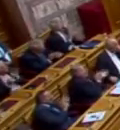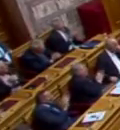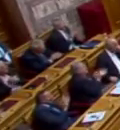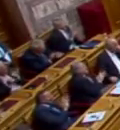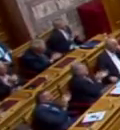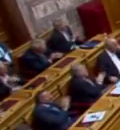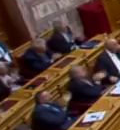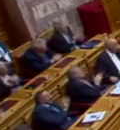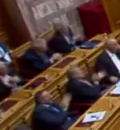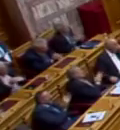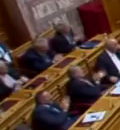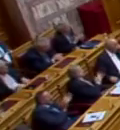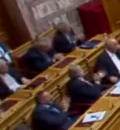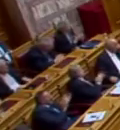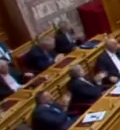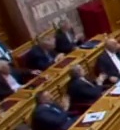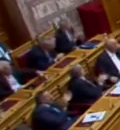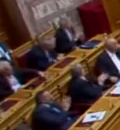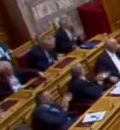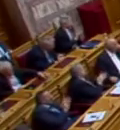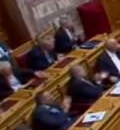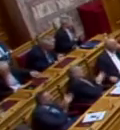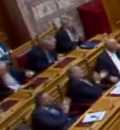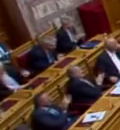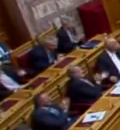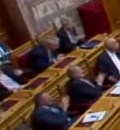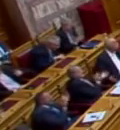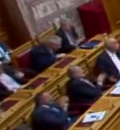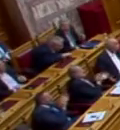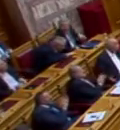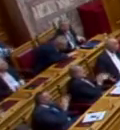Στη διάθεσή σας. Στη διάθεσή σας.